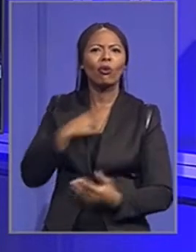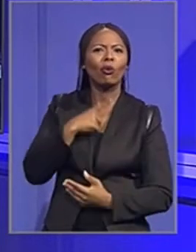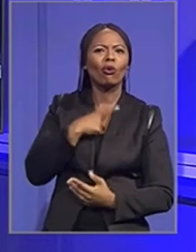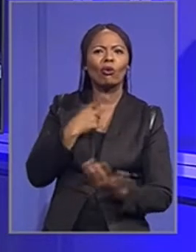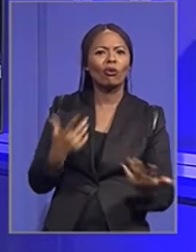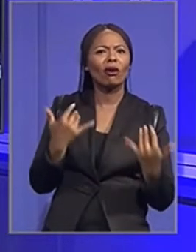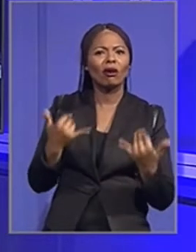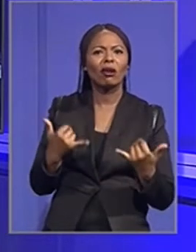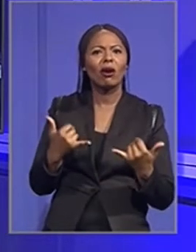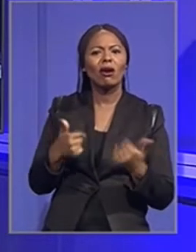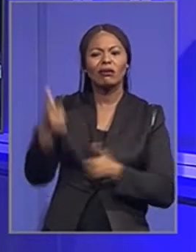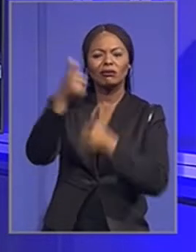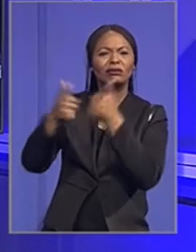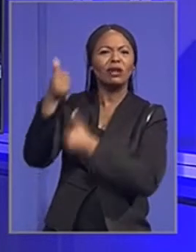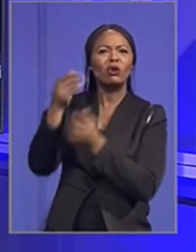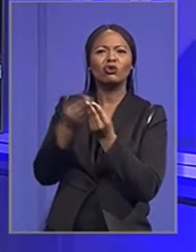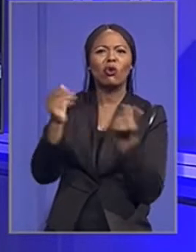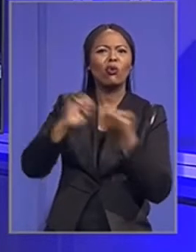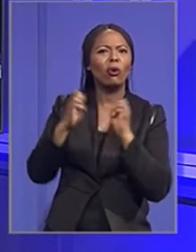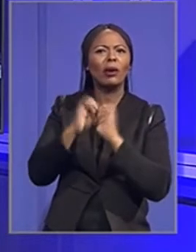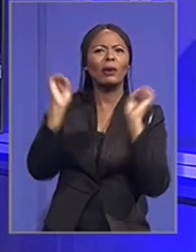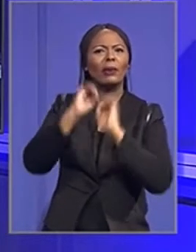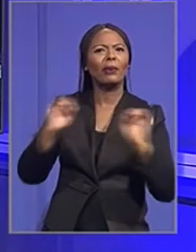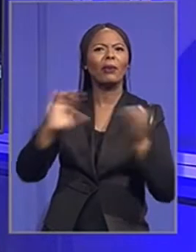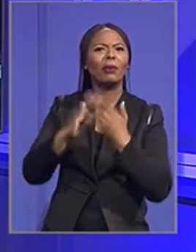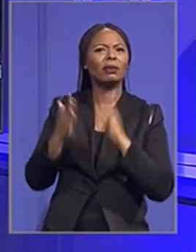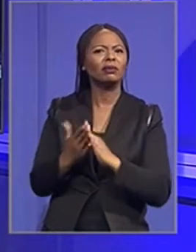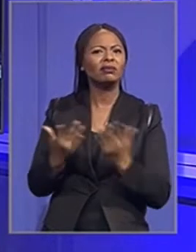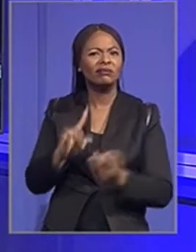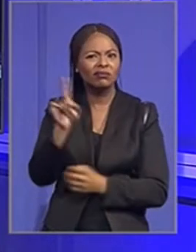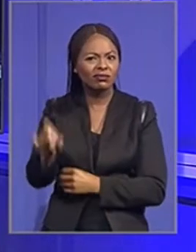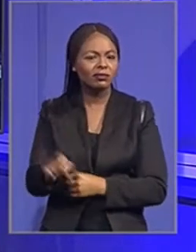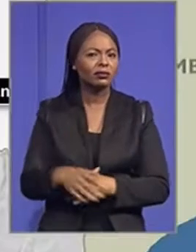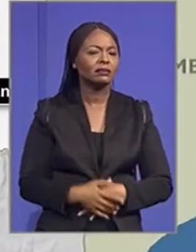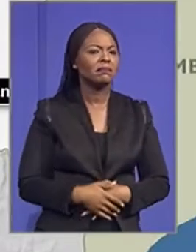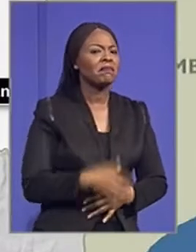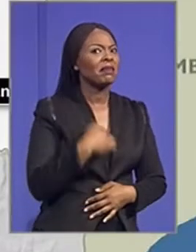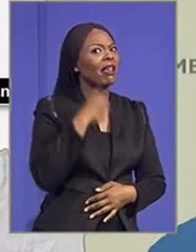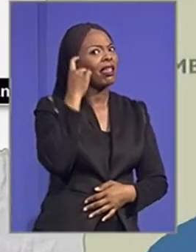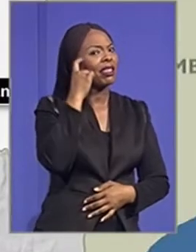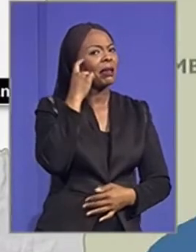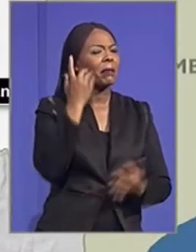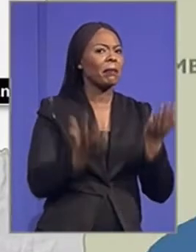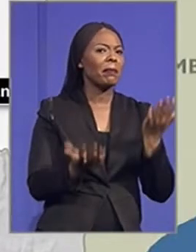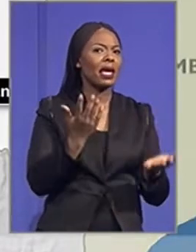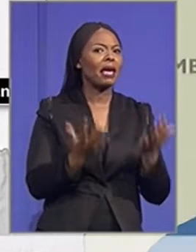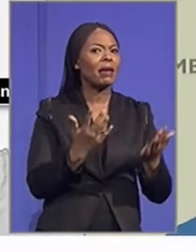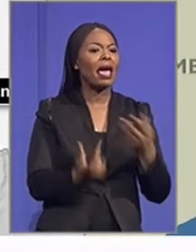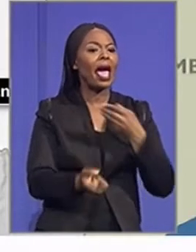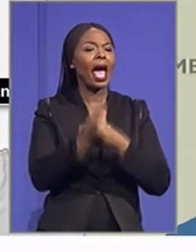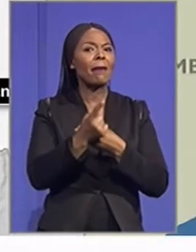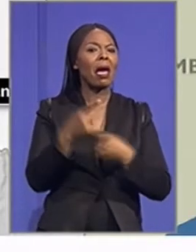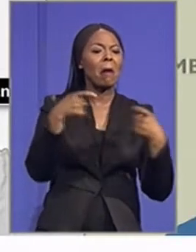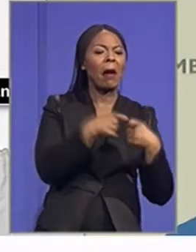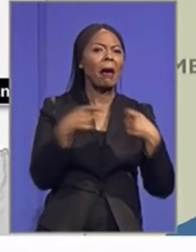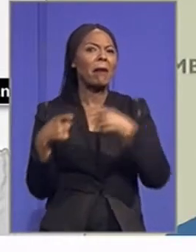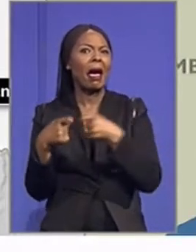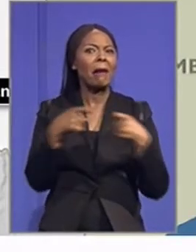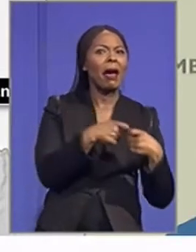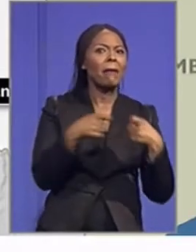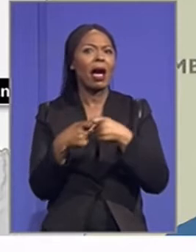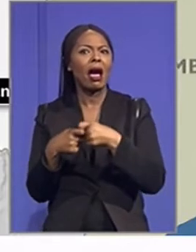boetapele ba naha ho rarolla mathata a baahi ba sebaka se? Ke bona hore se tselletseng go Diepsloot se re se bonang go